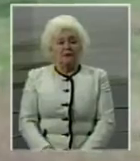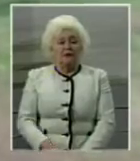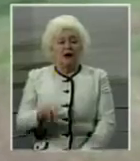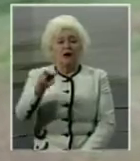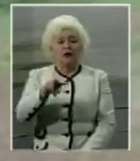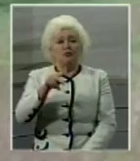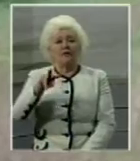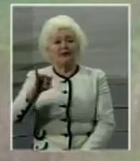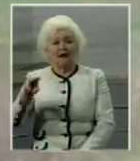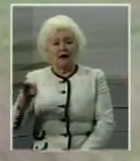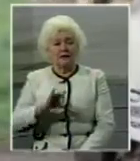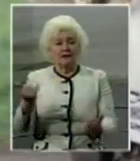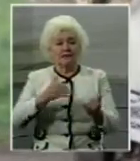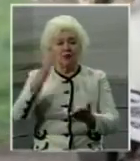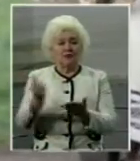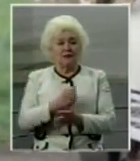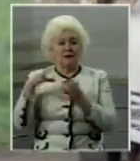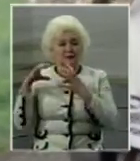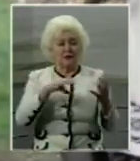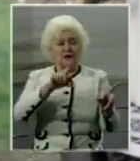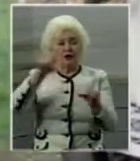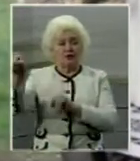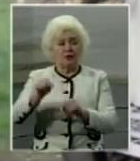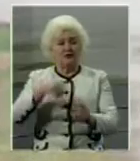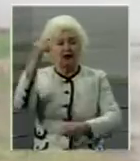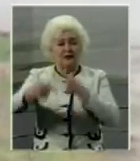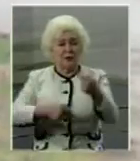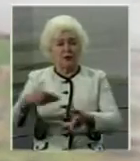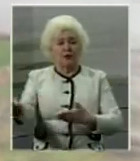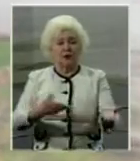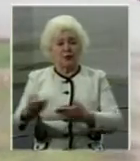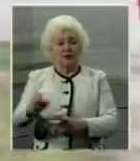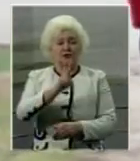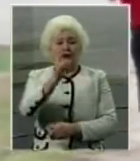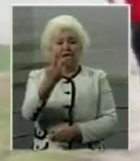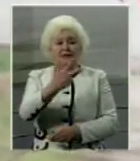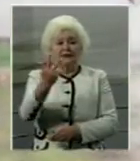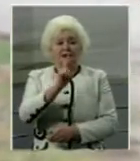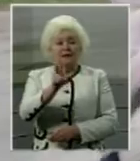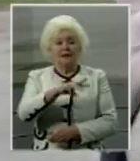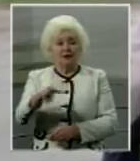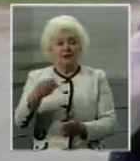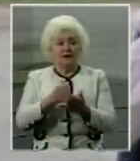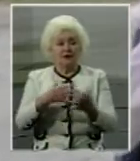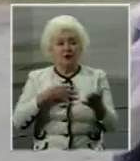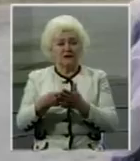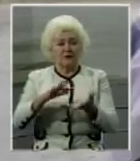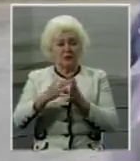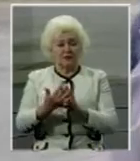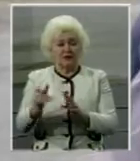Любов Вінаєва сьогодні не встигла на автобус, добиралась попутками, йшла пішки 3 кілометри до свого села. Оце ж